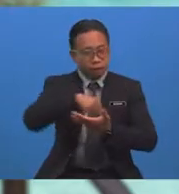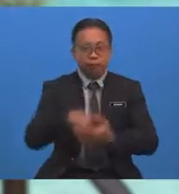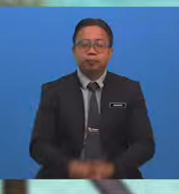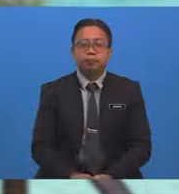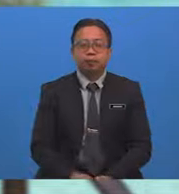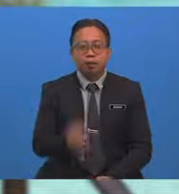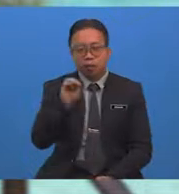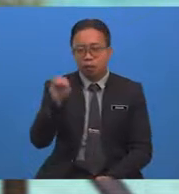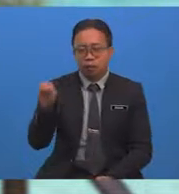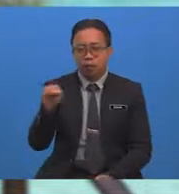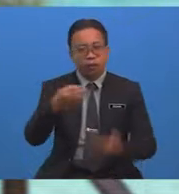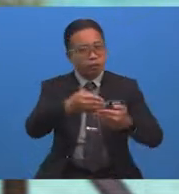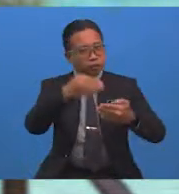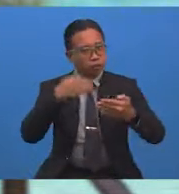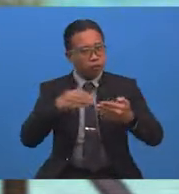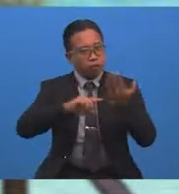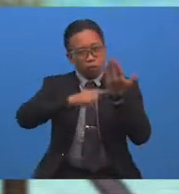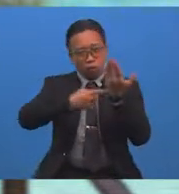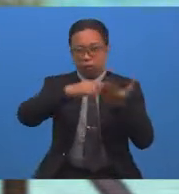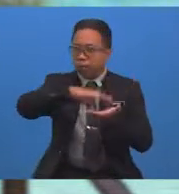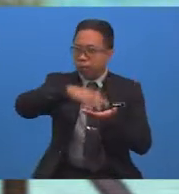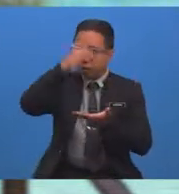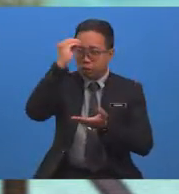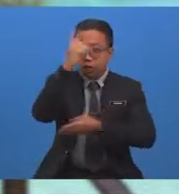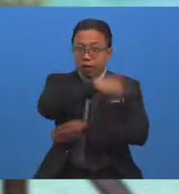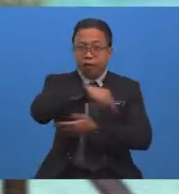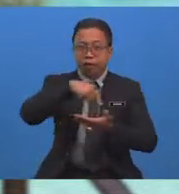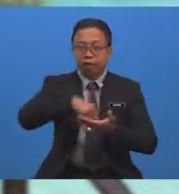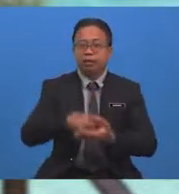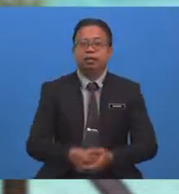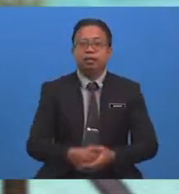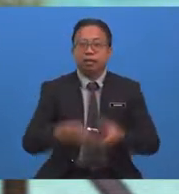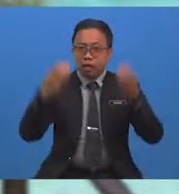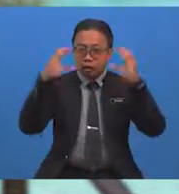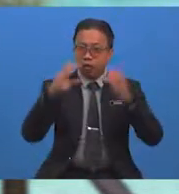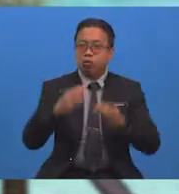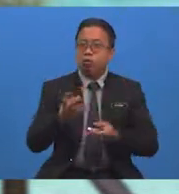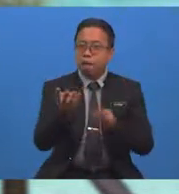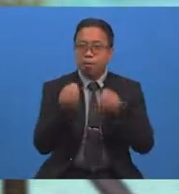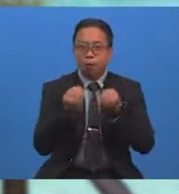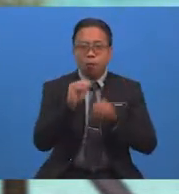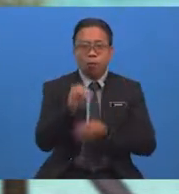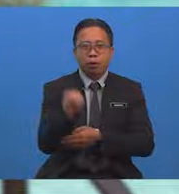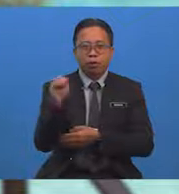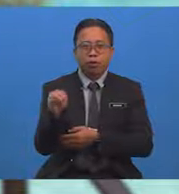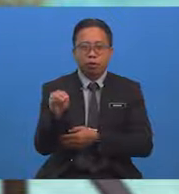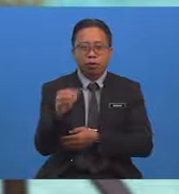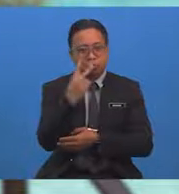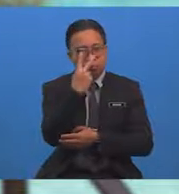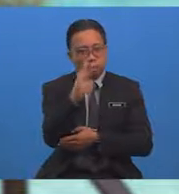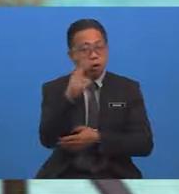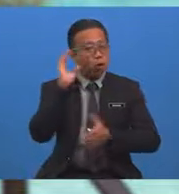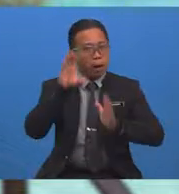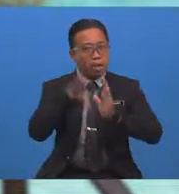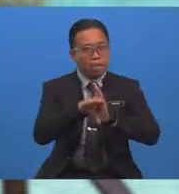murid-murid sebelum kita memulakan pembelajaran pada hari ini ceguk hendak murid-murid menghayati